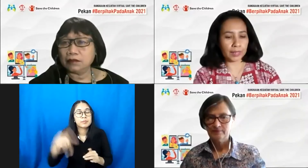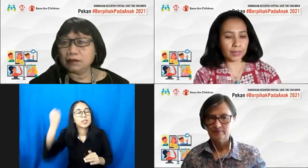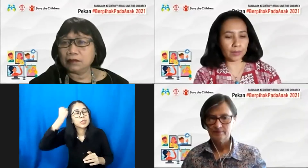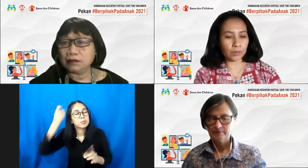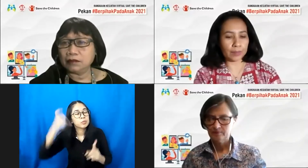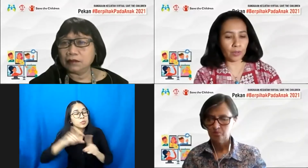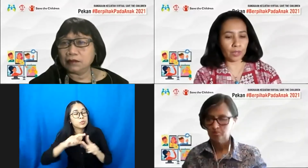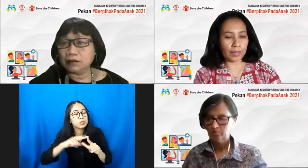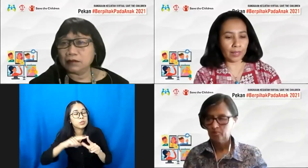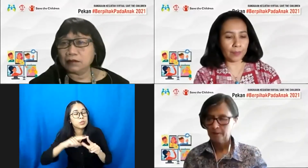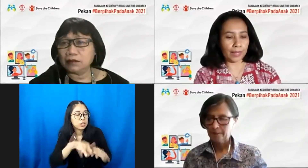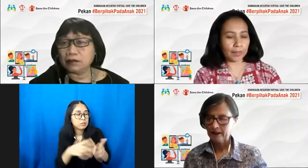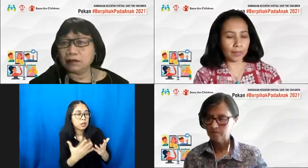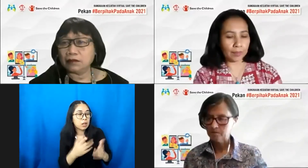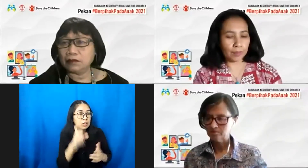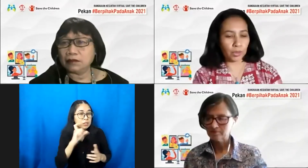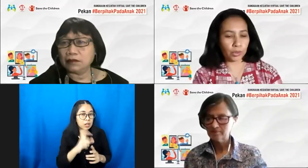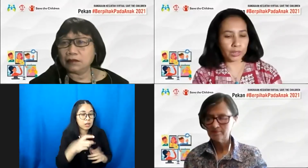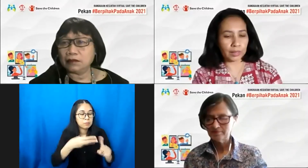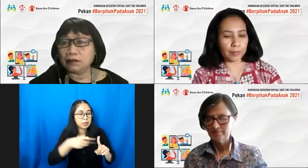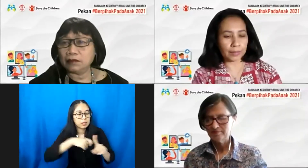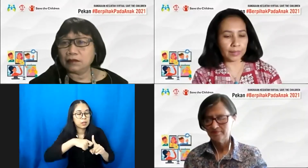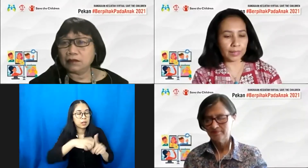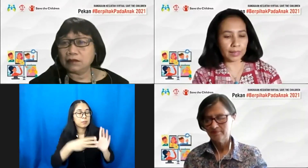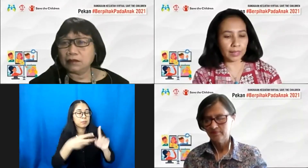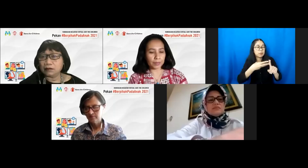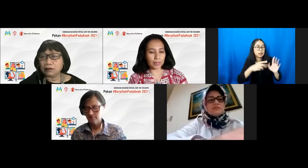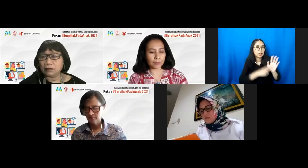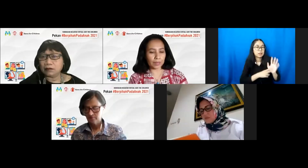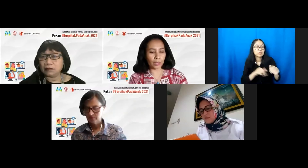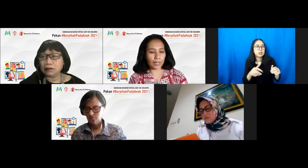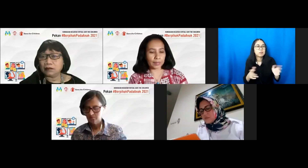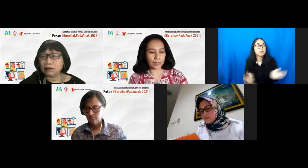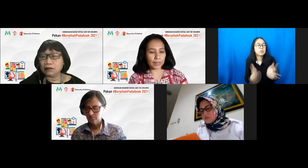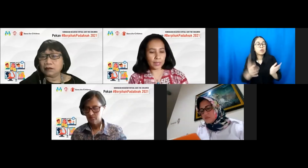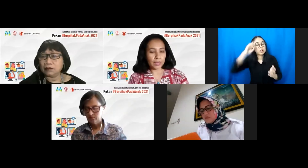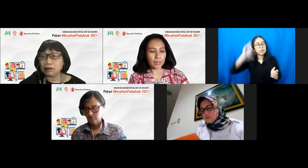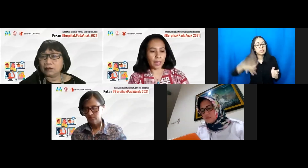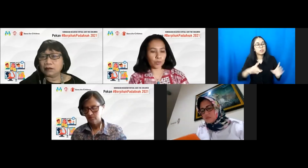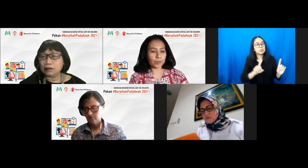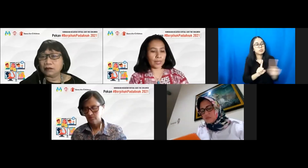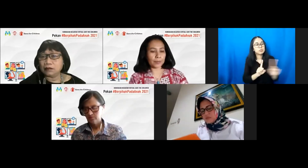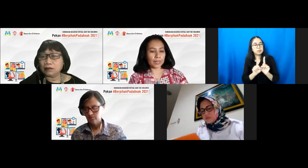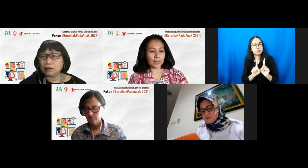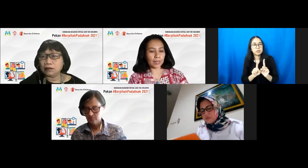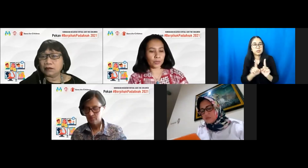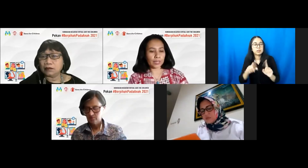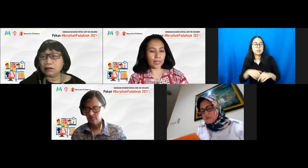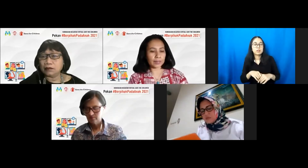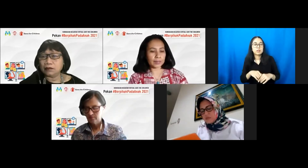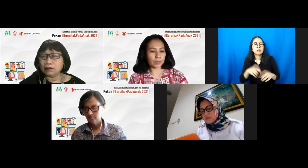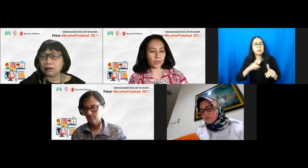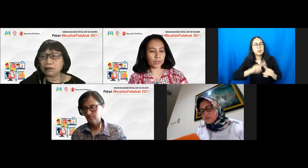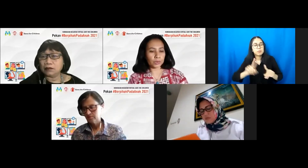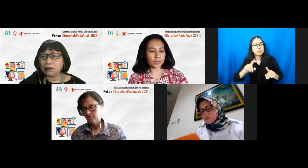satu strategi yang dilakukan oleh BKKBN adalah mendorong keterlibatan desa dan pendampingan oleh kader. Namun pendampingan